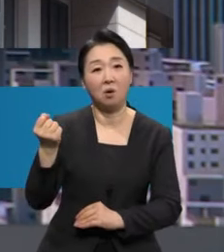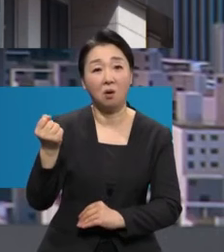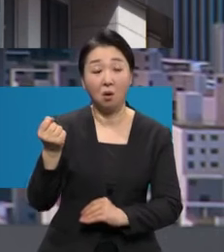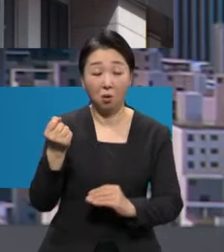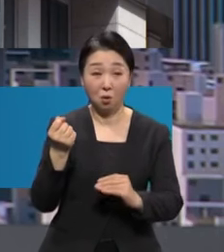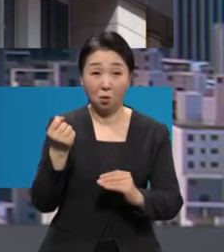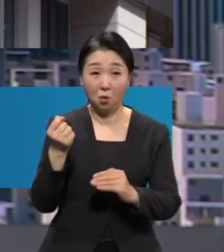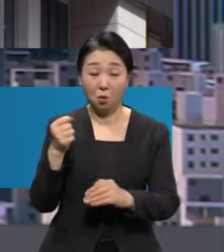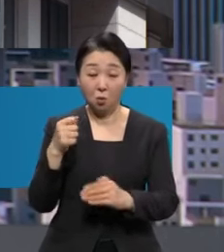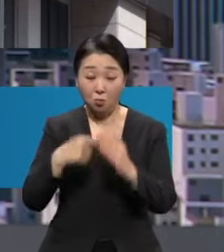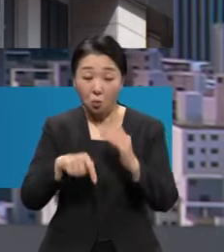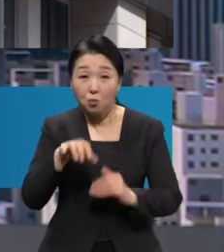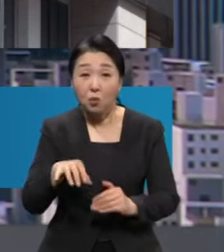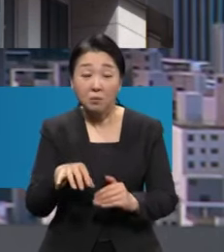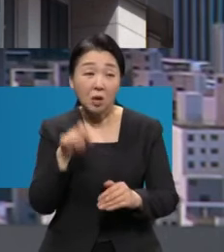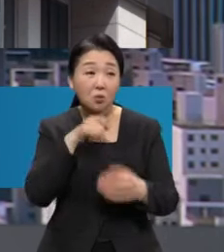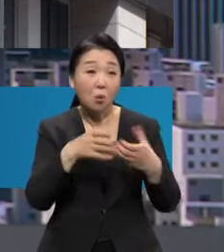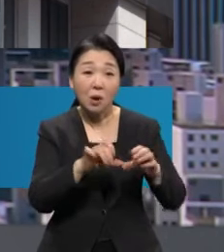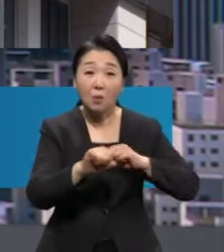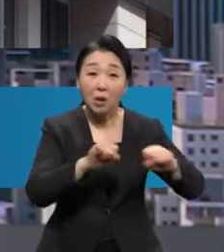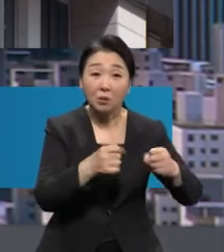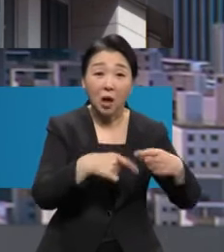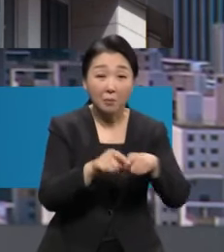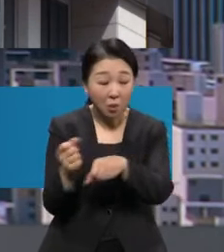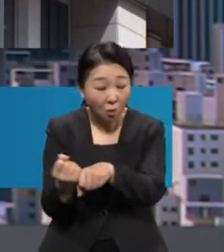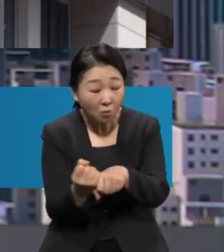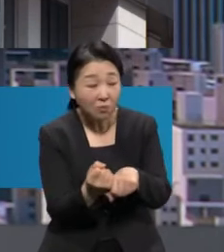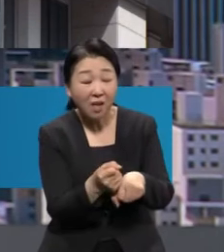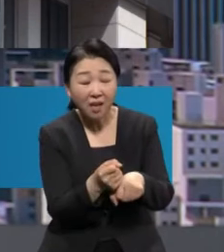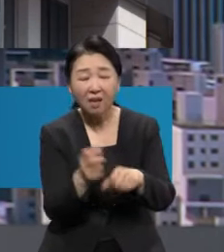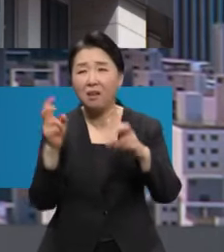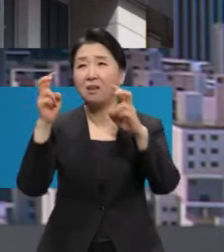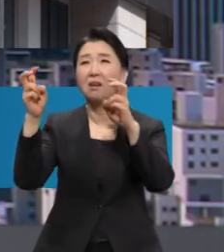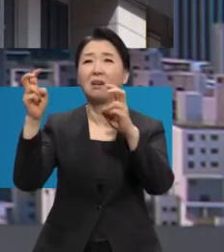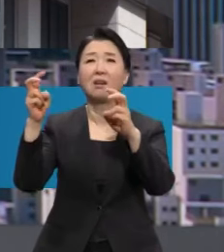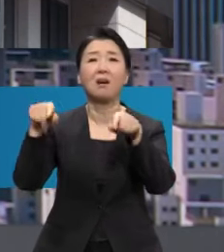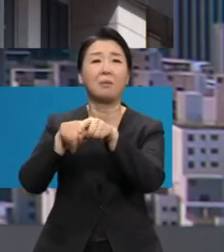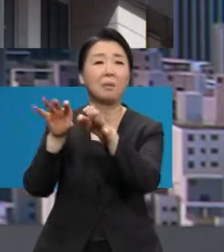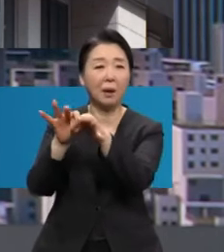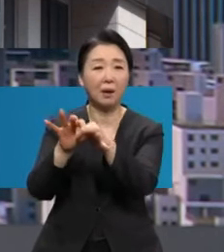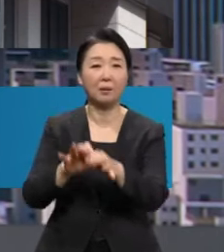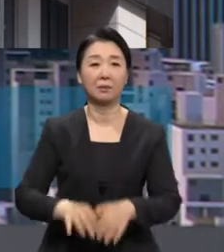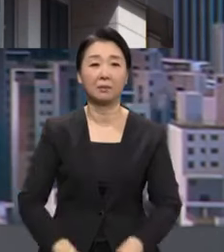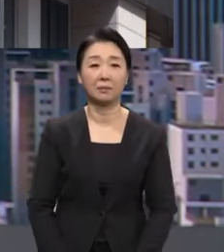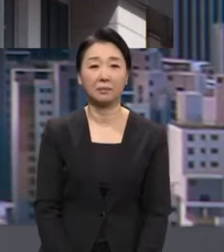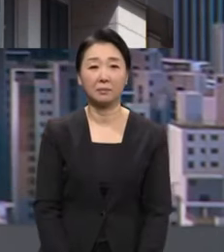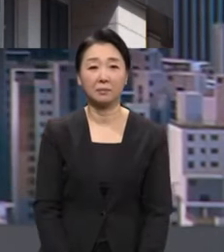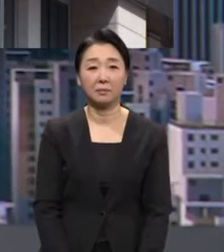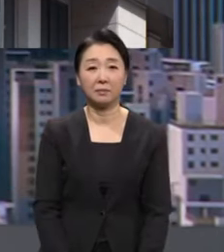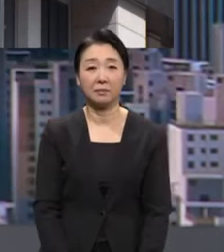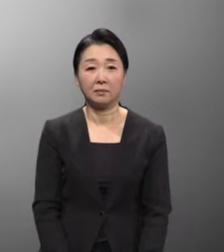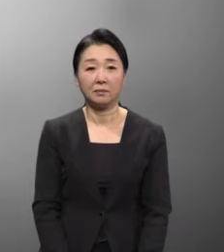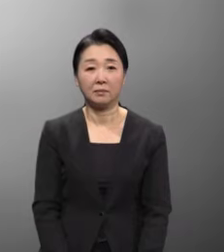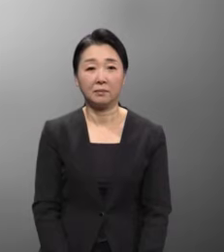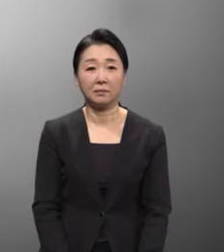활동이었다 함께 골프를 친 사람 중엔 협력 업체 직원도 있었습니다 심가은 기자의 단독보도입니다